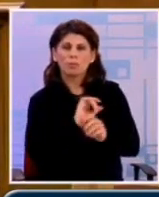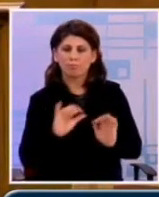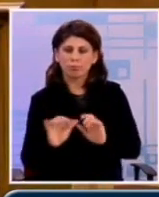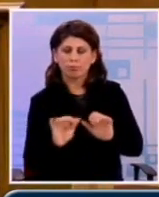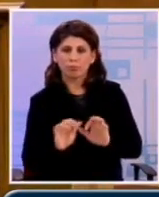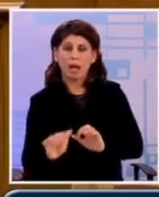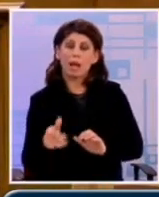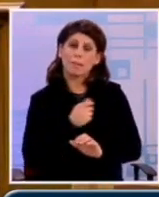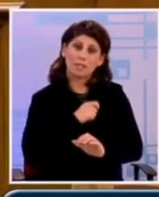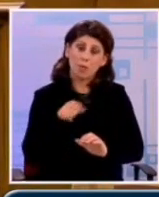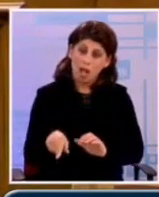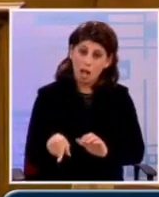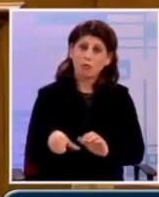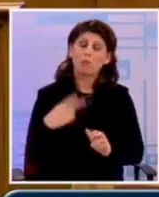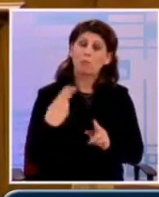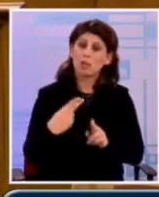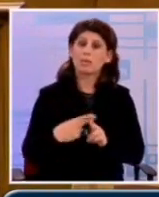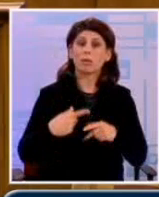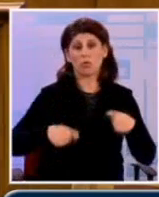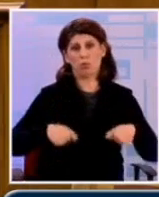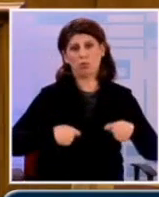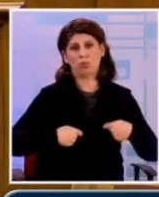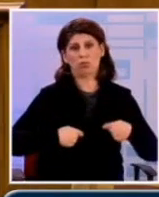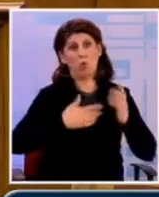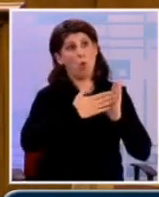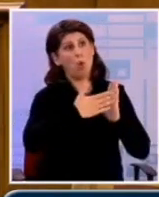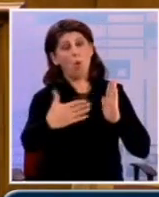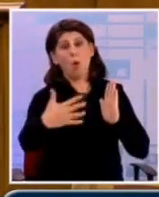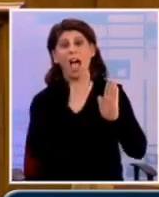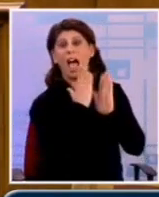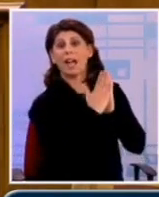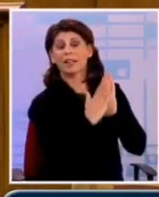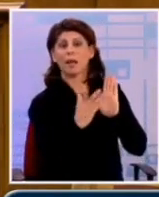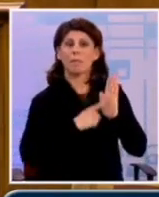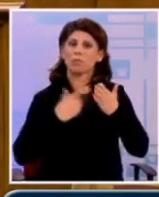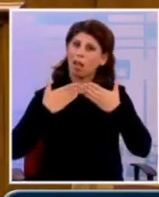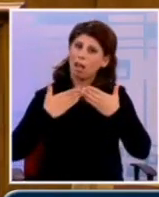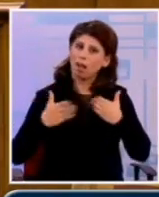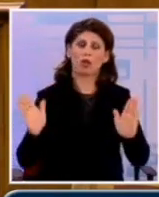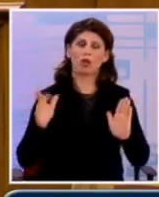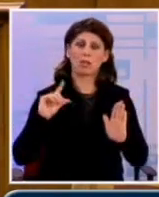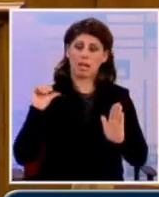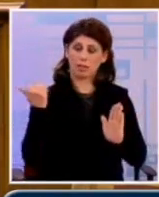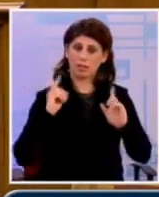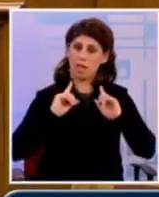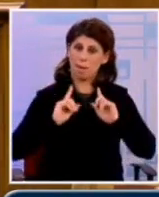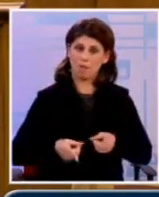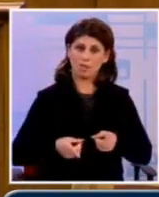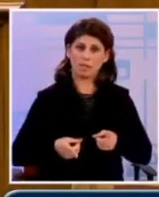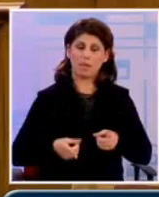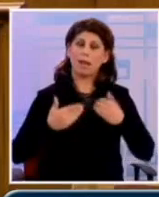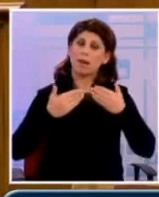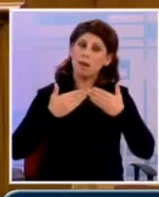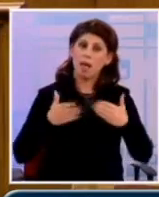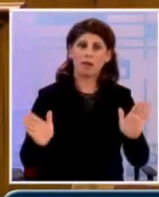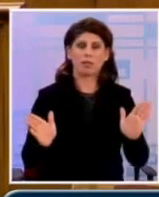εκτιμάμε ότι αυτός είναι ένας πολύ σημαντικός πλούτος που πρέπει να είναι ανοιχτός, και το αποφασίσαμε αυτό εχθές, να